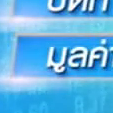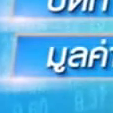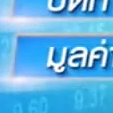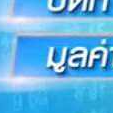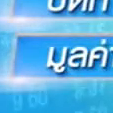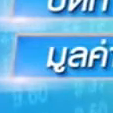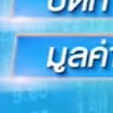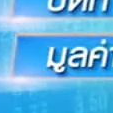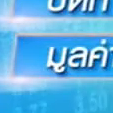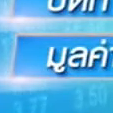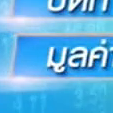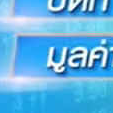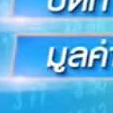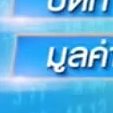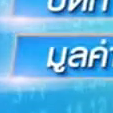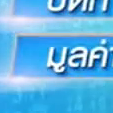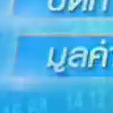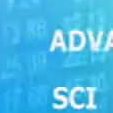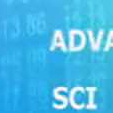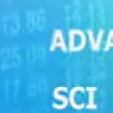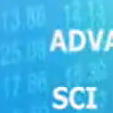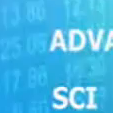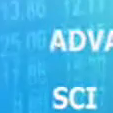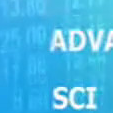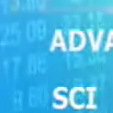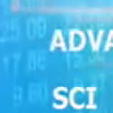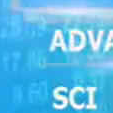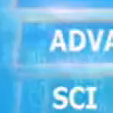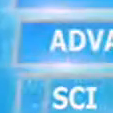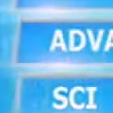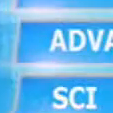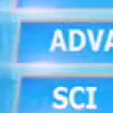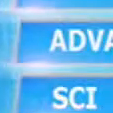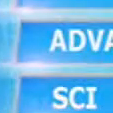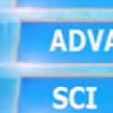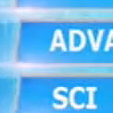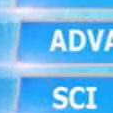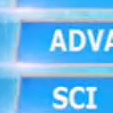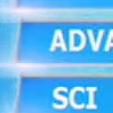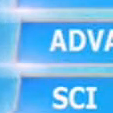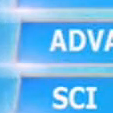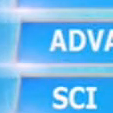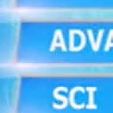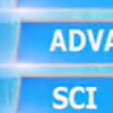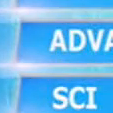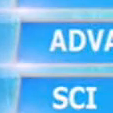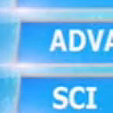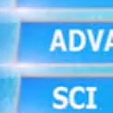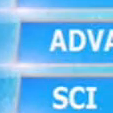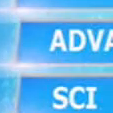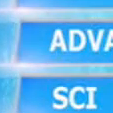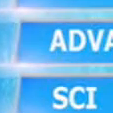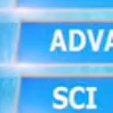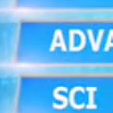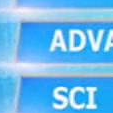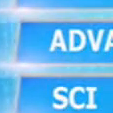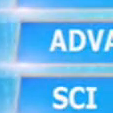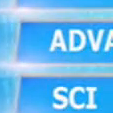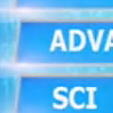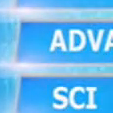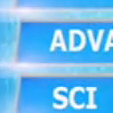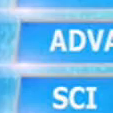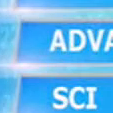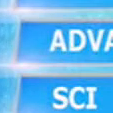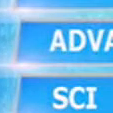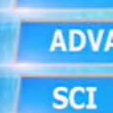ทค่ะส่วน5อันดับหลักทรัพย์ที่มีมูลค่าการซื้อขายสูงสุดวันนี้อันดับแรกจัสมินราคาไม่เปลี่ยนแปลงปิดที่6บาทนะคะปตท.ปิด